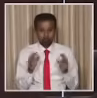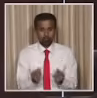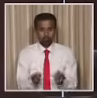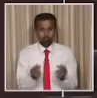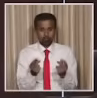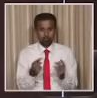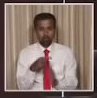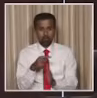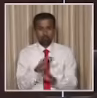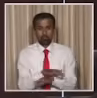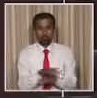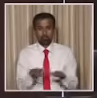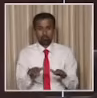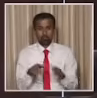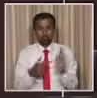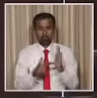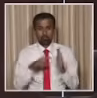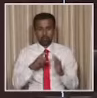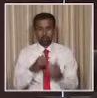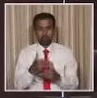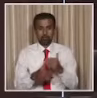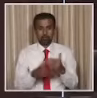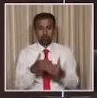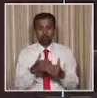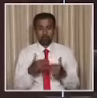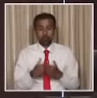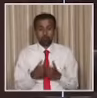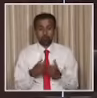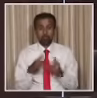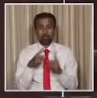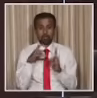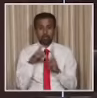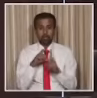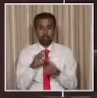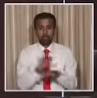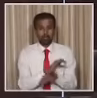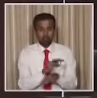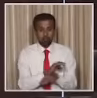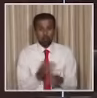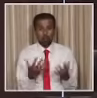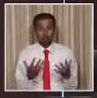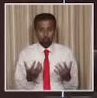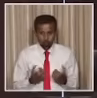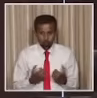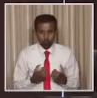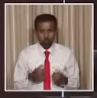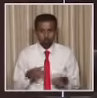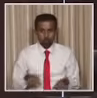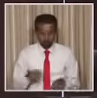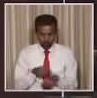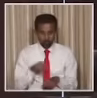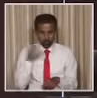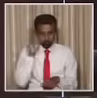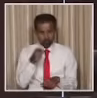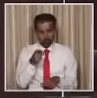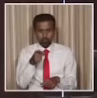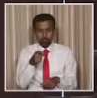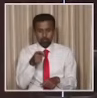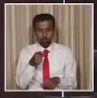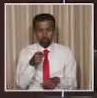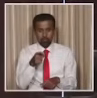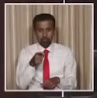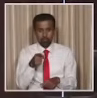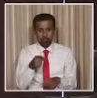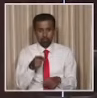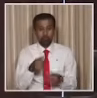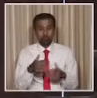කරන්න අපේ රට දරුවා තාක්ෂණයත් එක්ක ඉස්සරහට ගෙනියන්න අපේ අධ්‍යාපනයට මේ පරිගණක පද්ධතිය අවශ්‍යයි කියන එක අදද ඔබතුමාලට තේරුණේ ඉතින් එහෙමනම් මේ